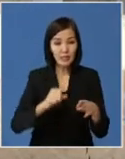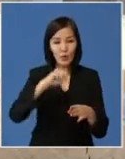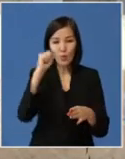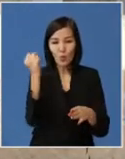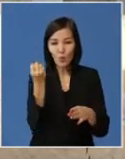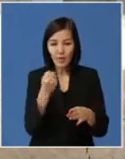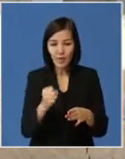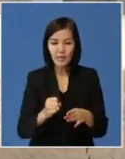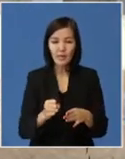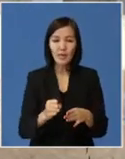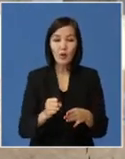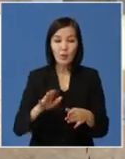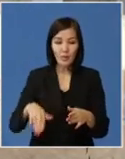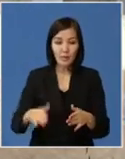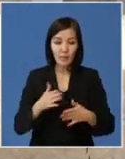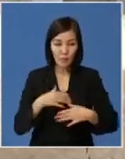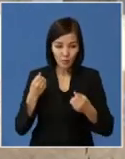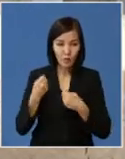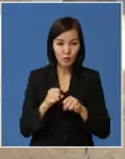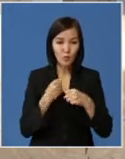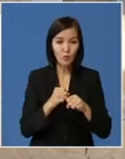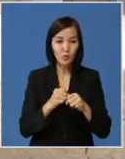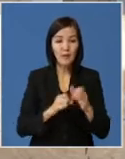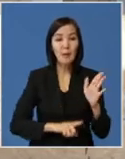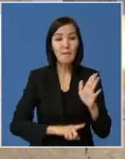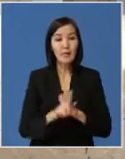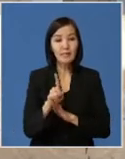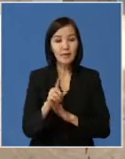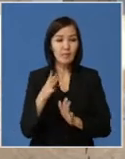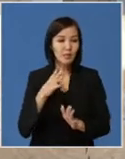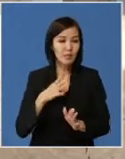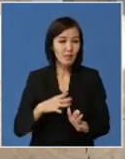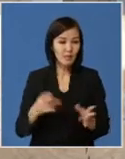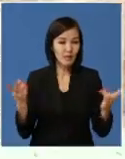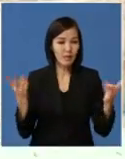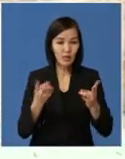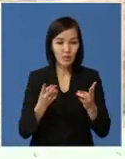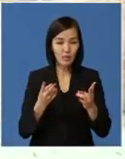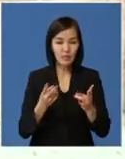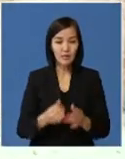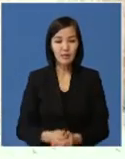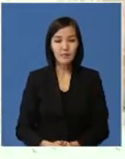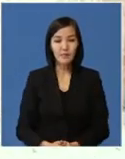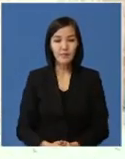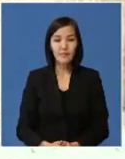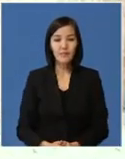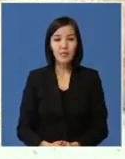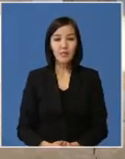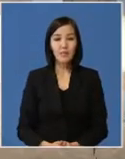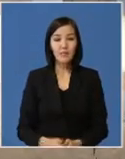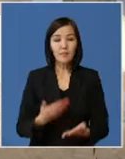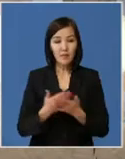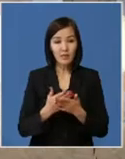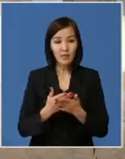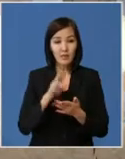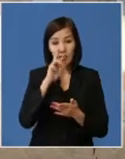пішінге келтіреді. Сонан соң мен жонуға кірісемін. Бұл шыдамдылықты қажет ететін бір аса жауапты жұмыс. Қолың сәл қиыс кетсе,